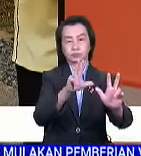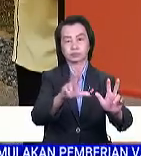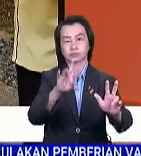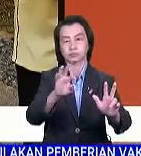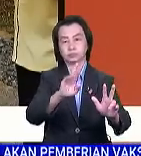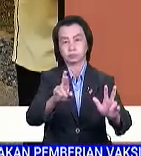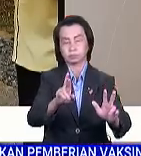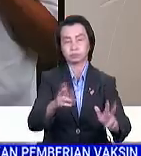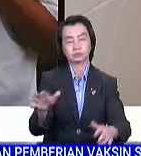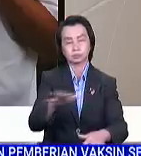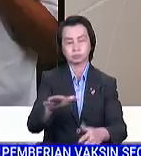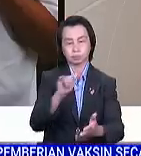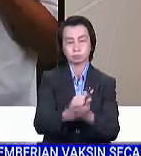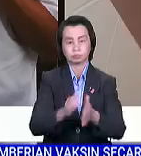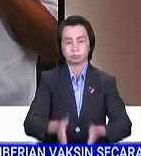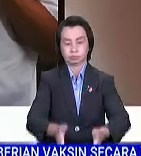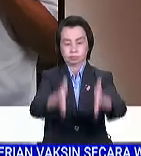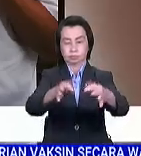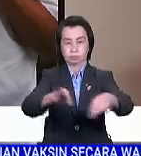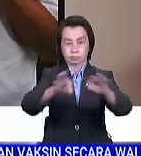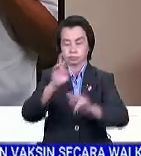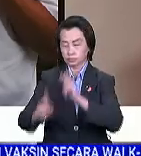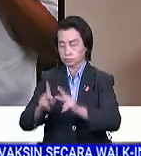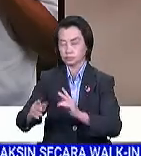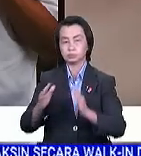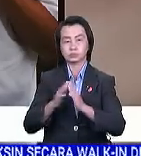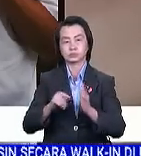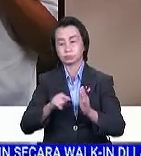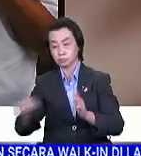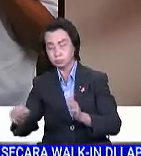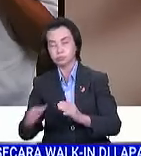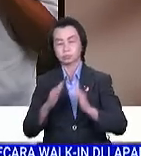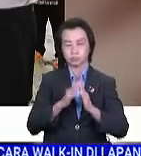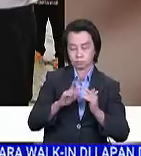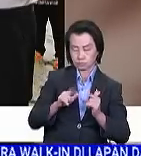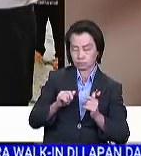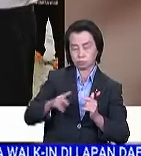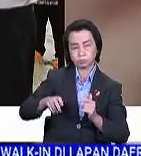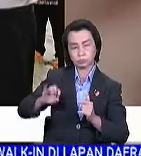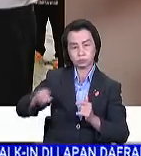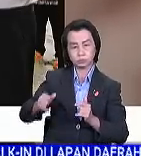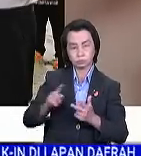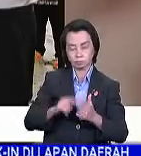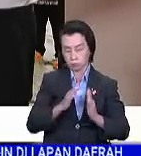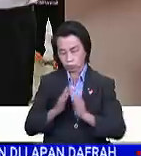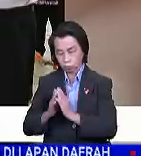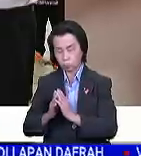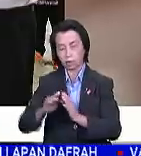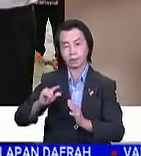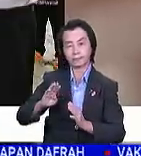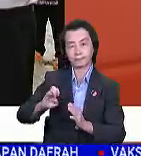r38,000 itu merupakan laluan utama bagi penduduk di rumah suring sana rumah Labang Jawa rumah bajet